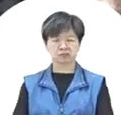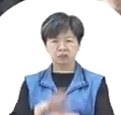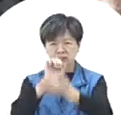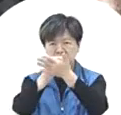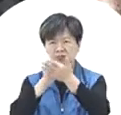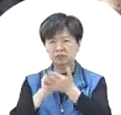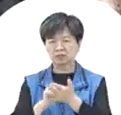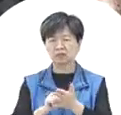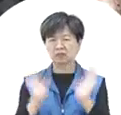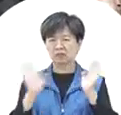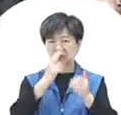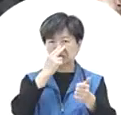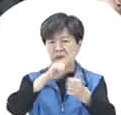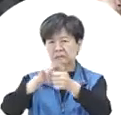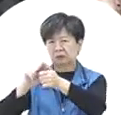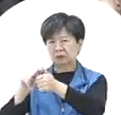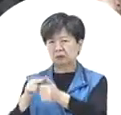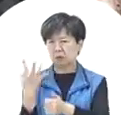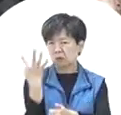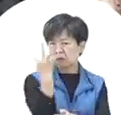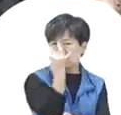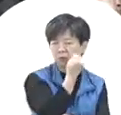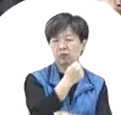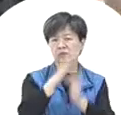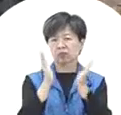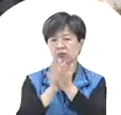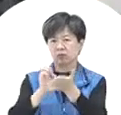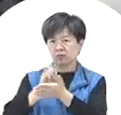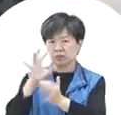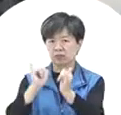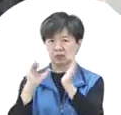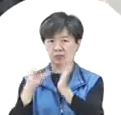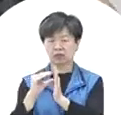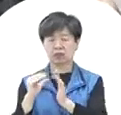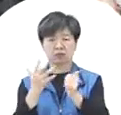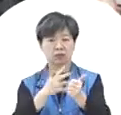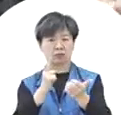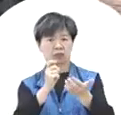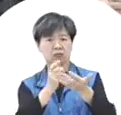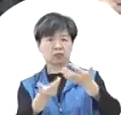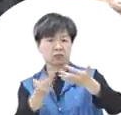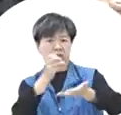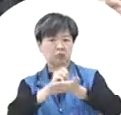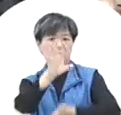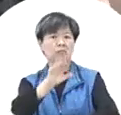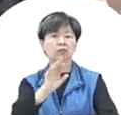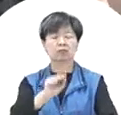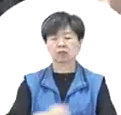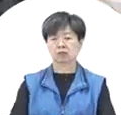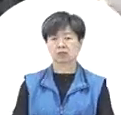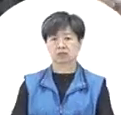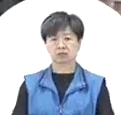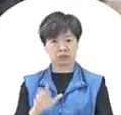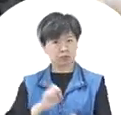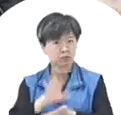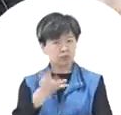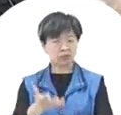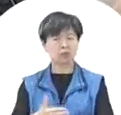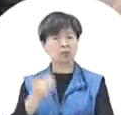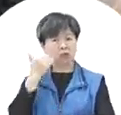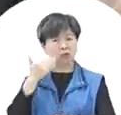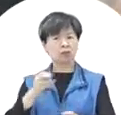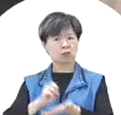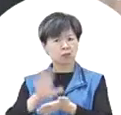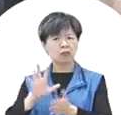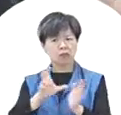虐婴虐童的案件，而且我们都有通报社会局，你有没有呈报上去？有没有？ 如果有通报我们都会处理。